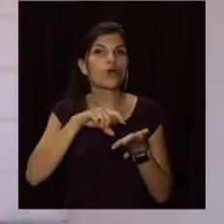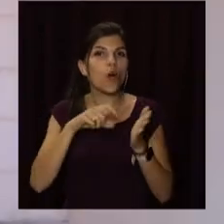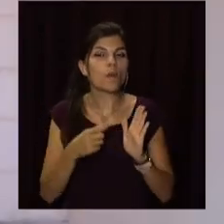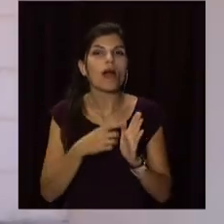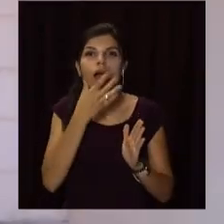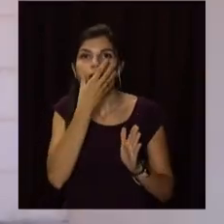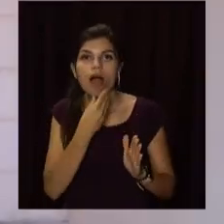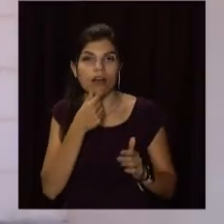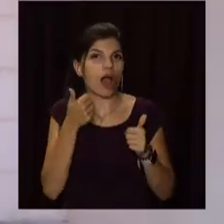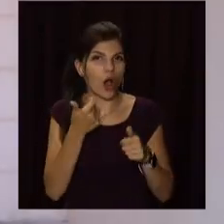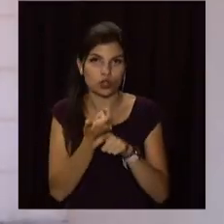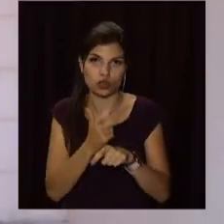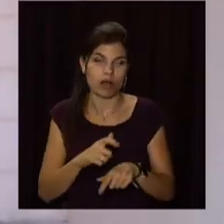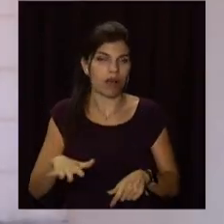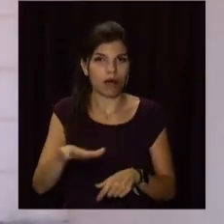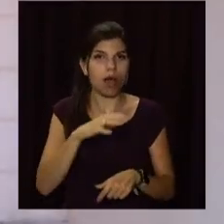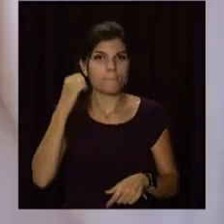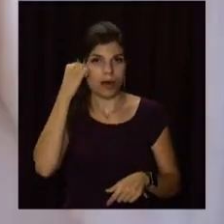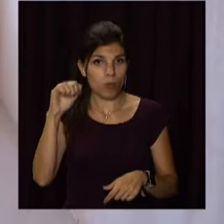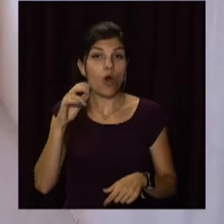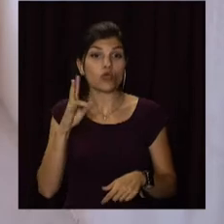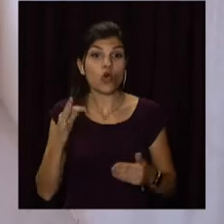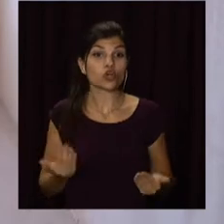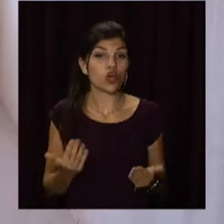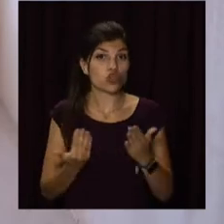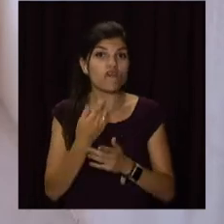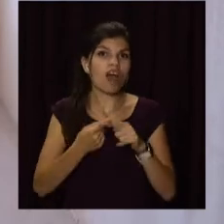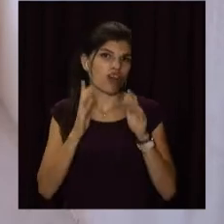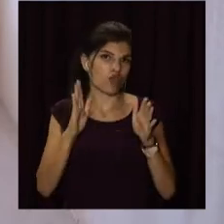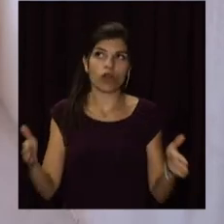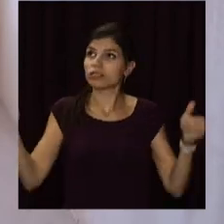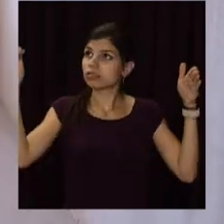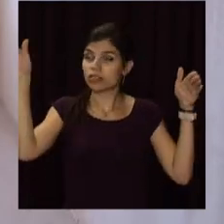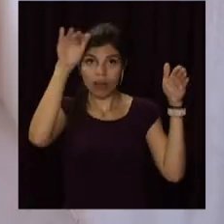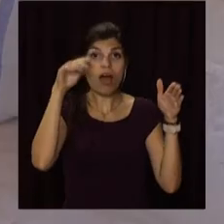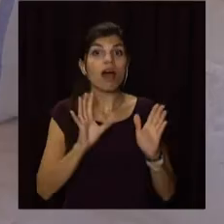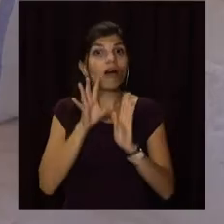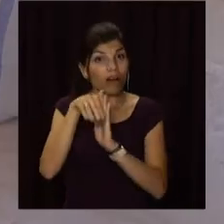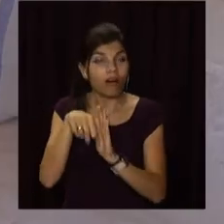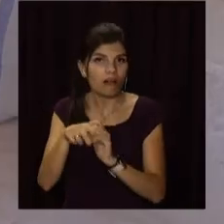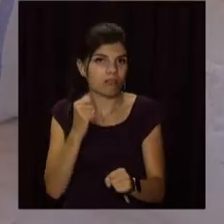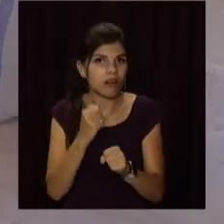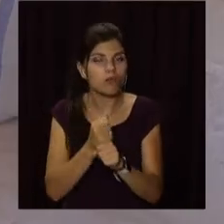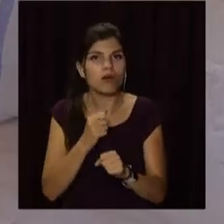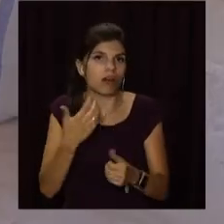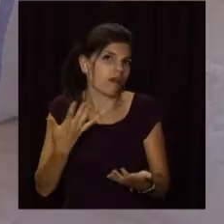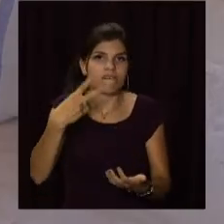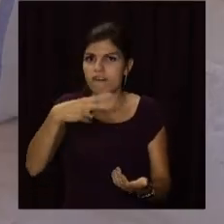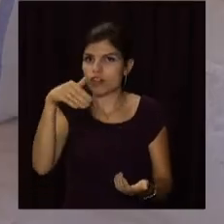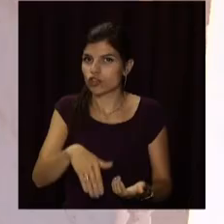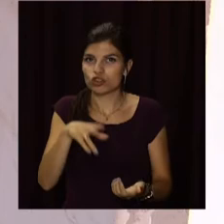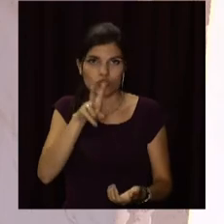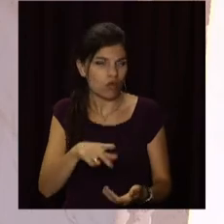у гарному районі, на Перемозі. Проте нове житло – це лише стіни. Щоб оселитися, роботи тут на 1020